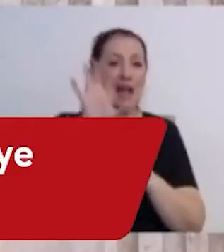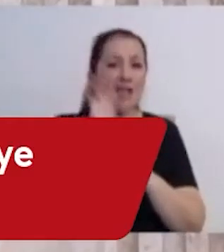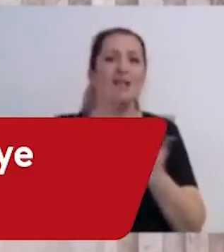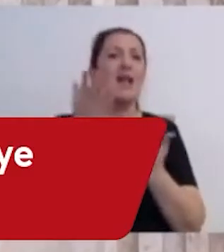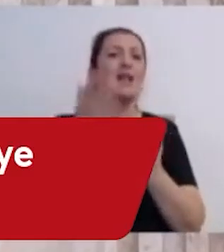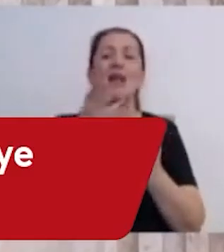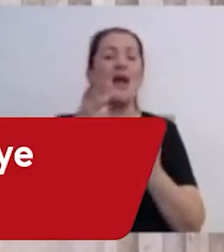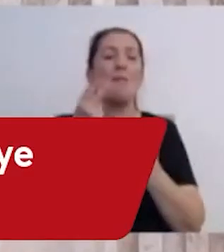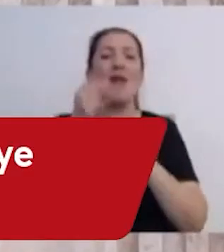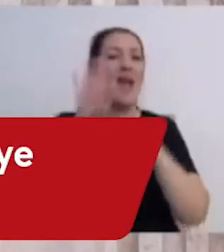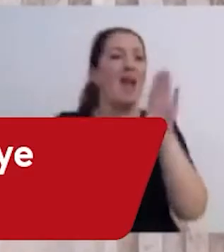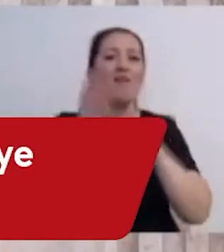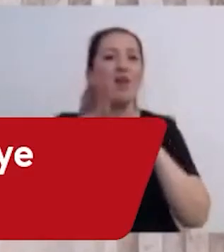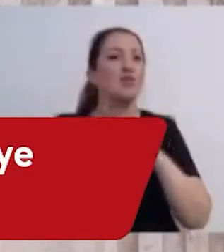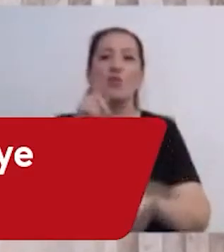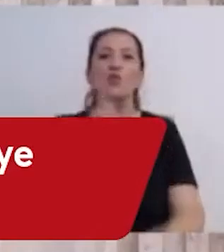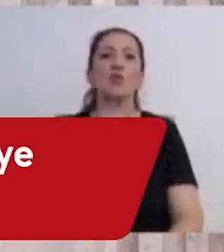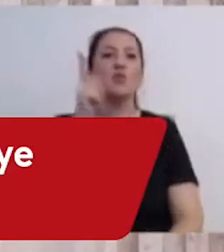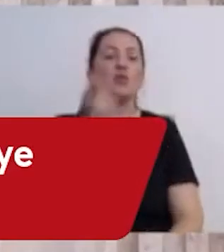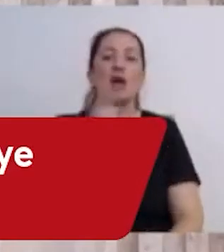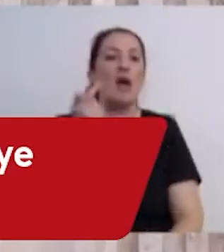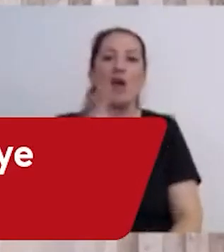Enflasyon kaç arkadaşlar?